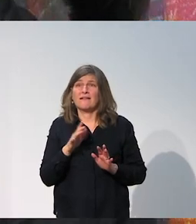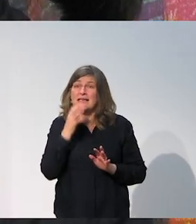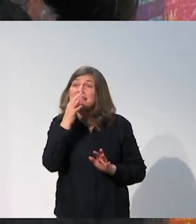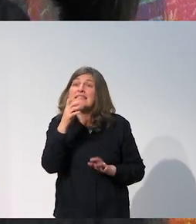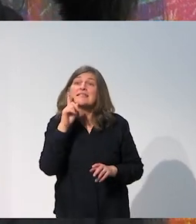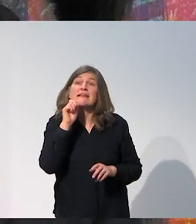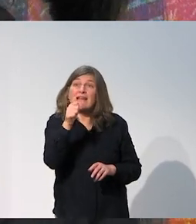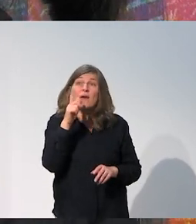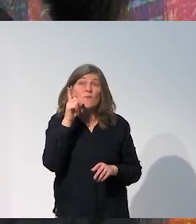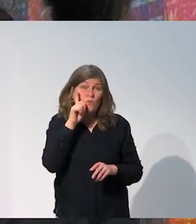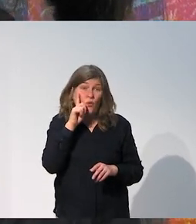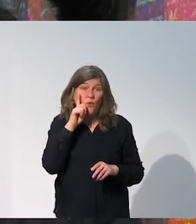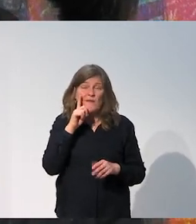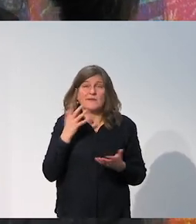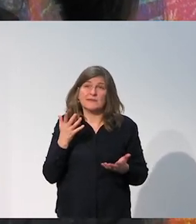et vivront